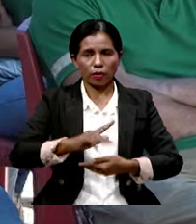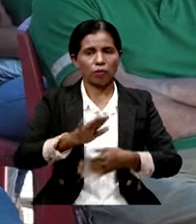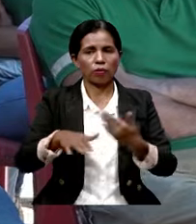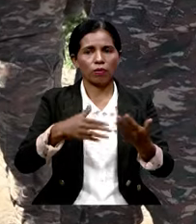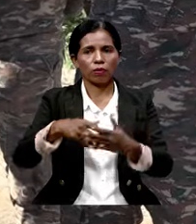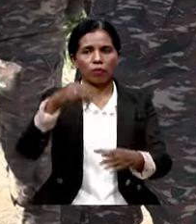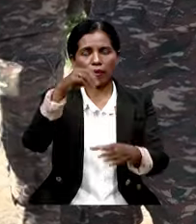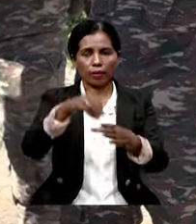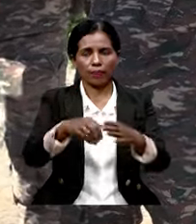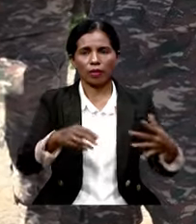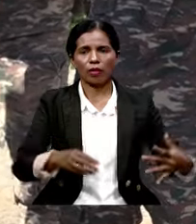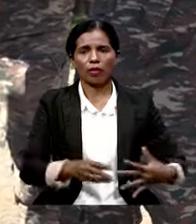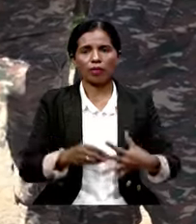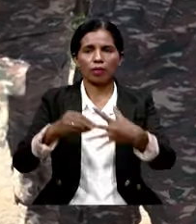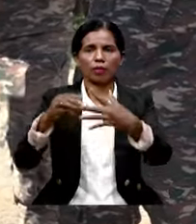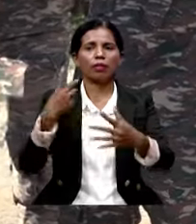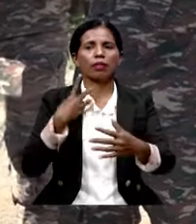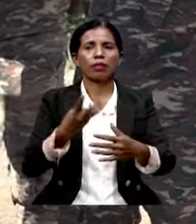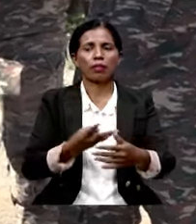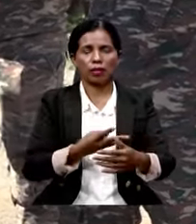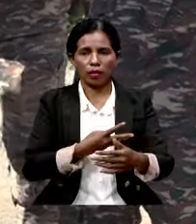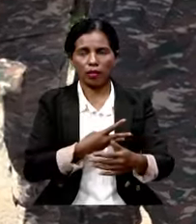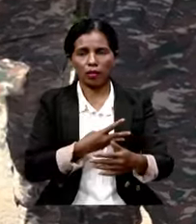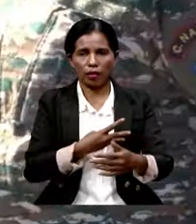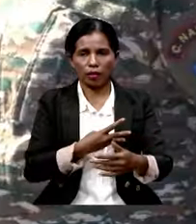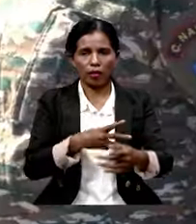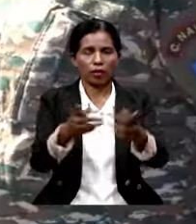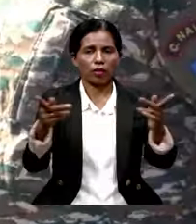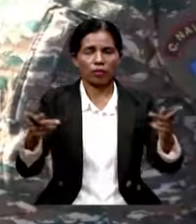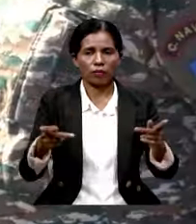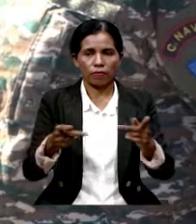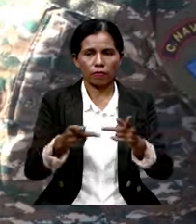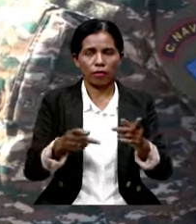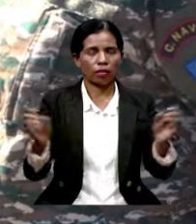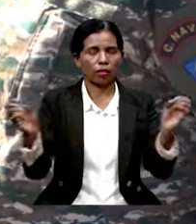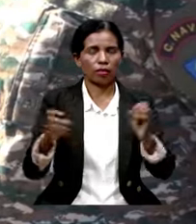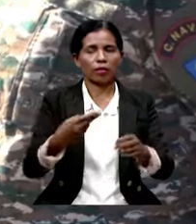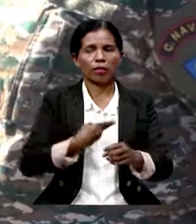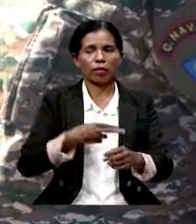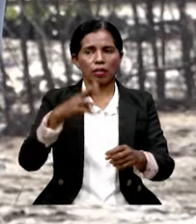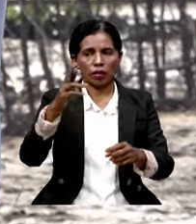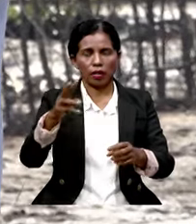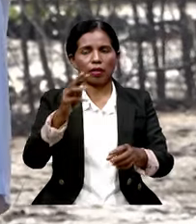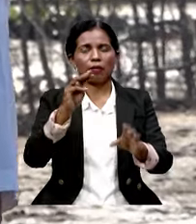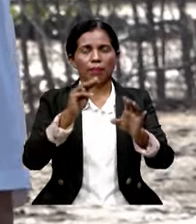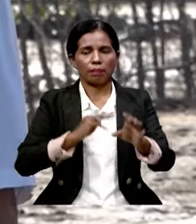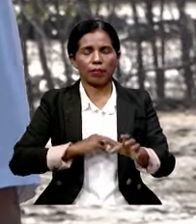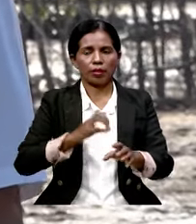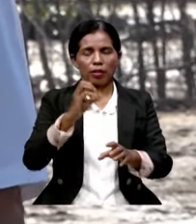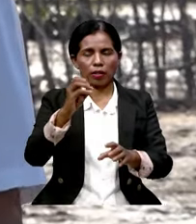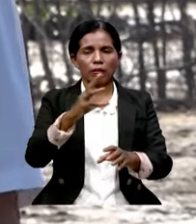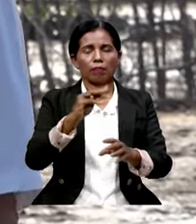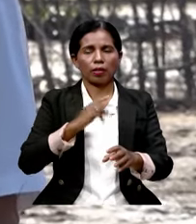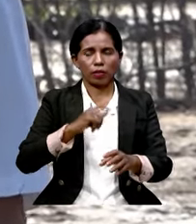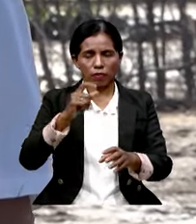yalara di liu va ia ite dia area costeras de beba klaus yeri tera metinaro matutu bebe ia timor la